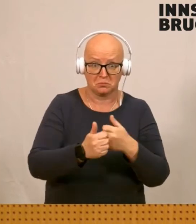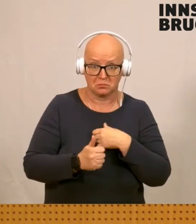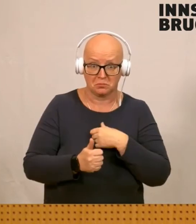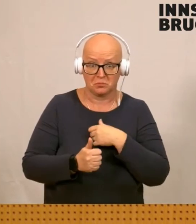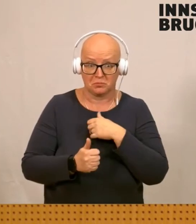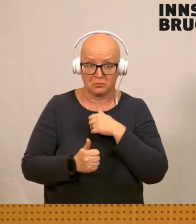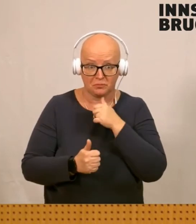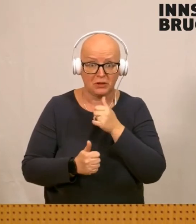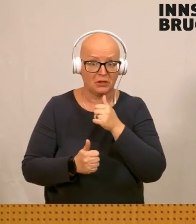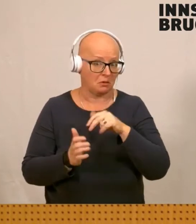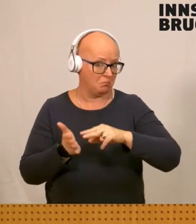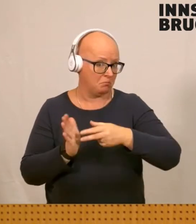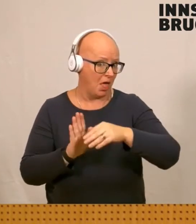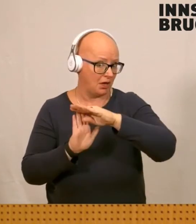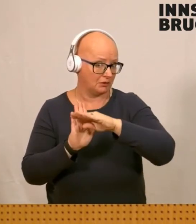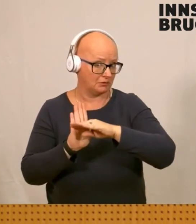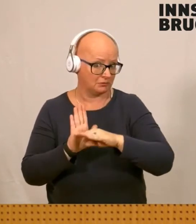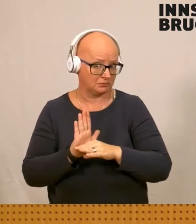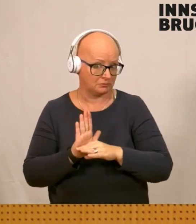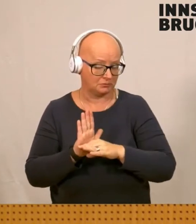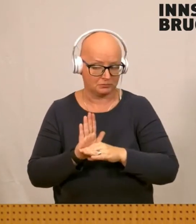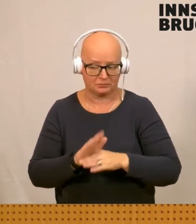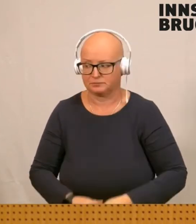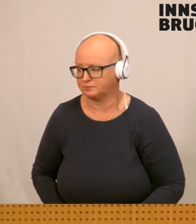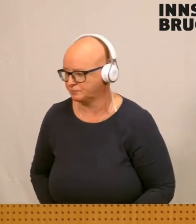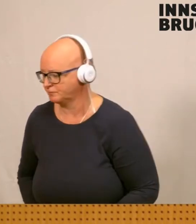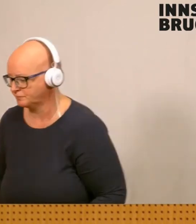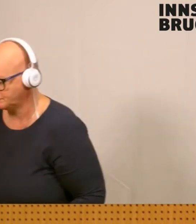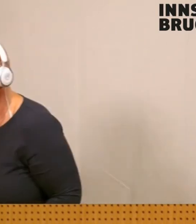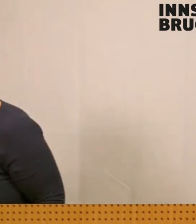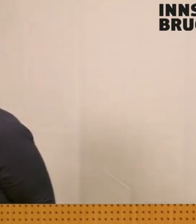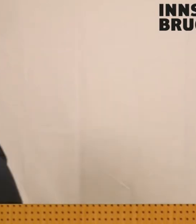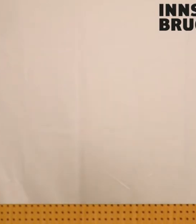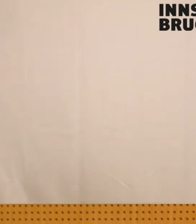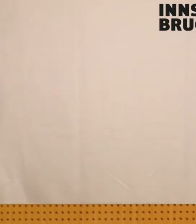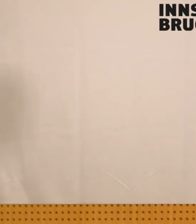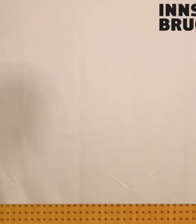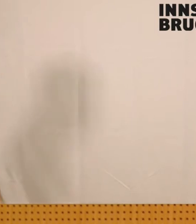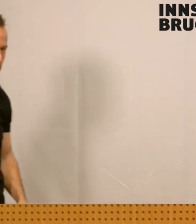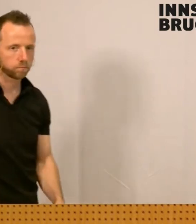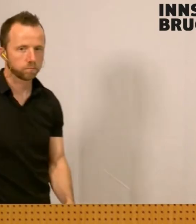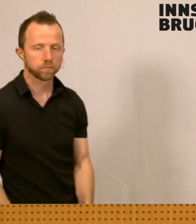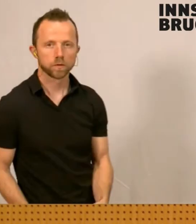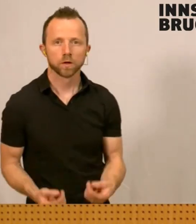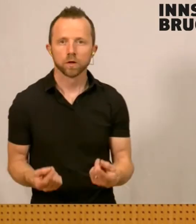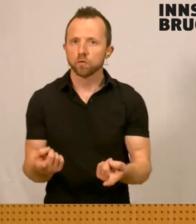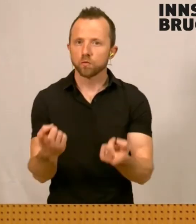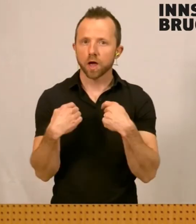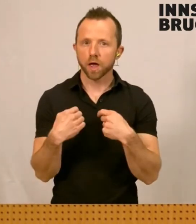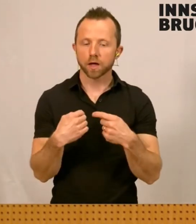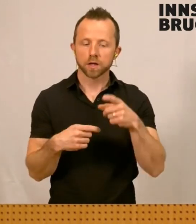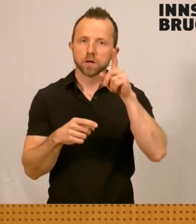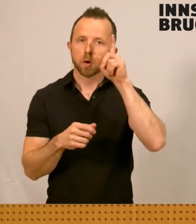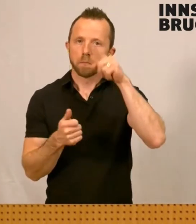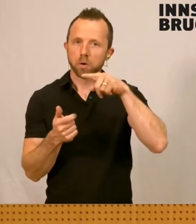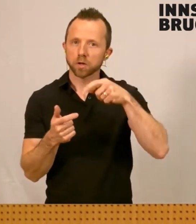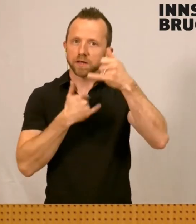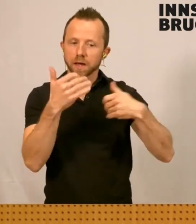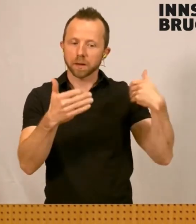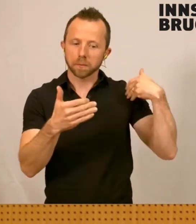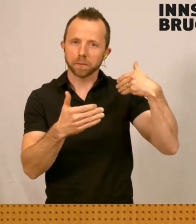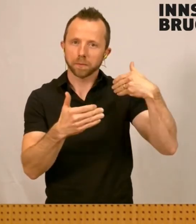sind. Herbeigeführt während der letzten Monate und Jahre dieser Regierungsperiode unter